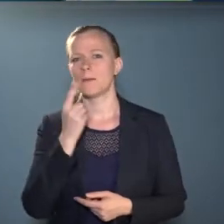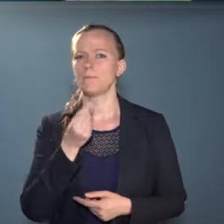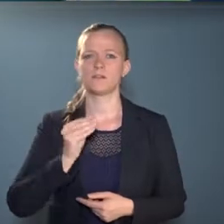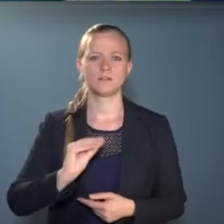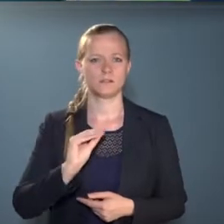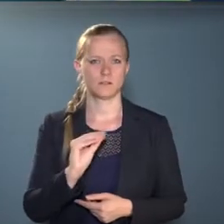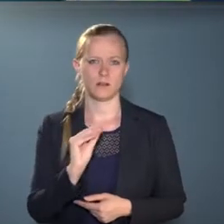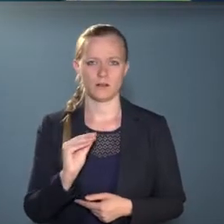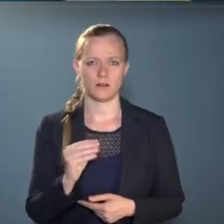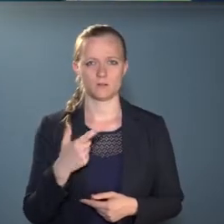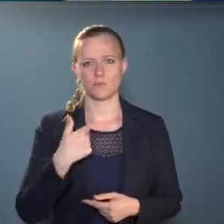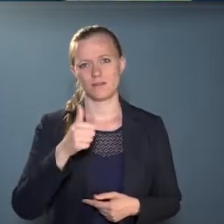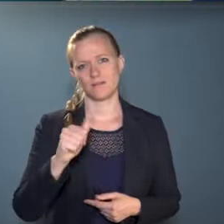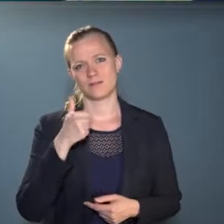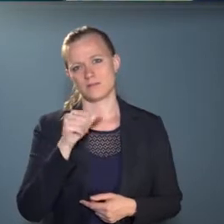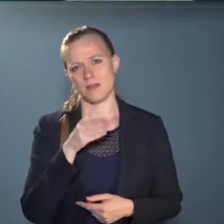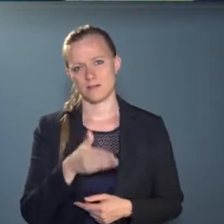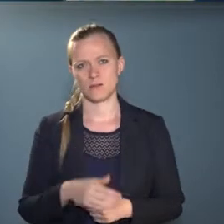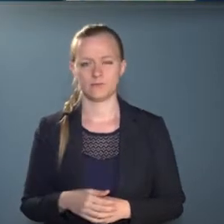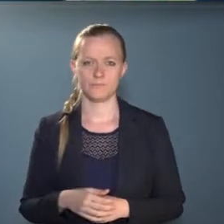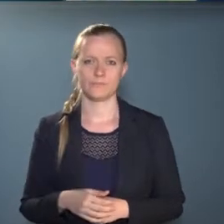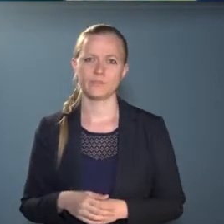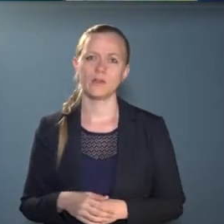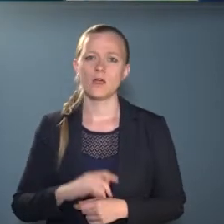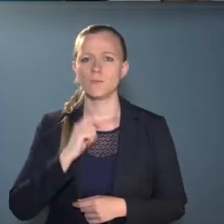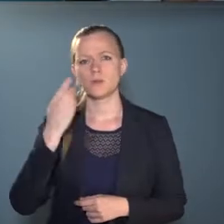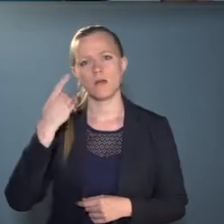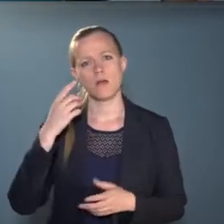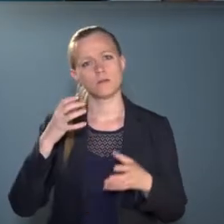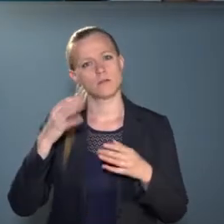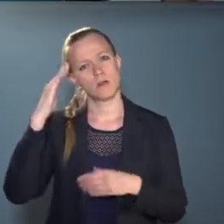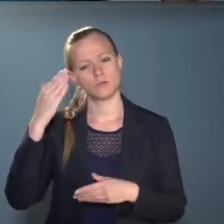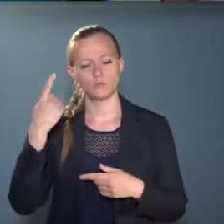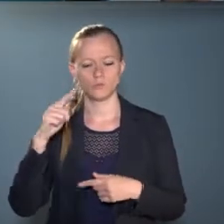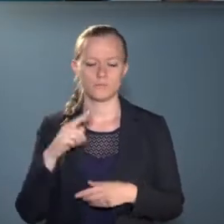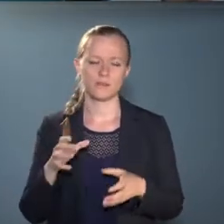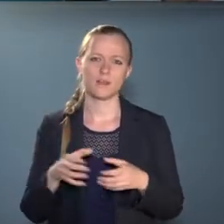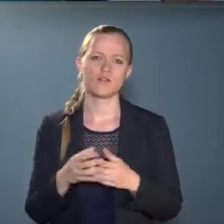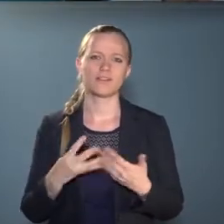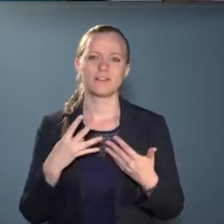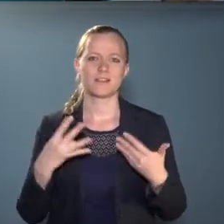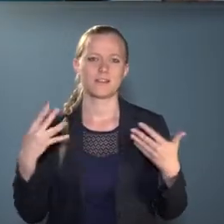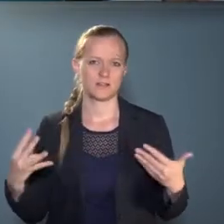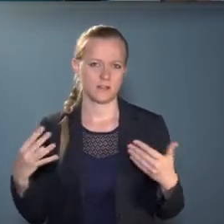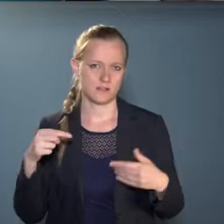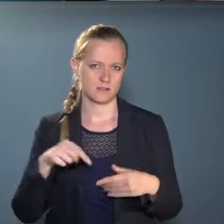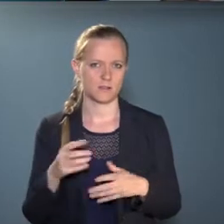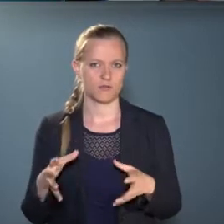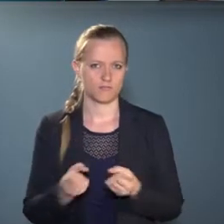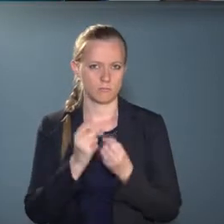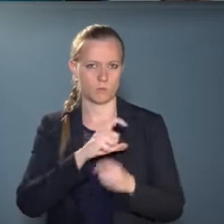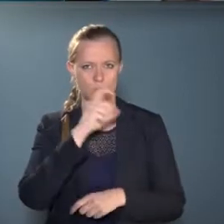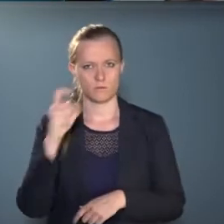a 21. században önöknek? A Magyar Hadtudományi Társaság 1990-es alakulásától kezdődően